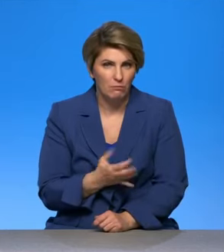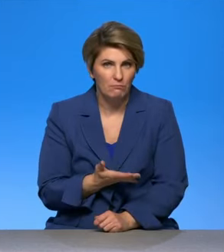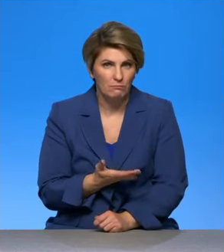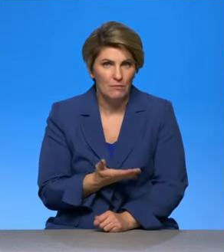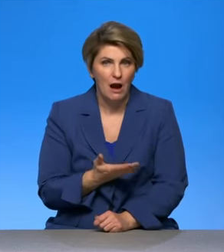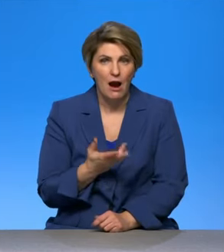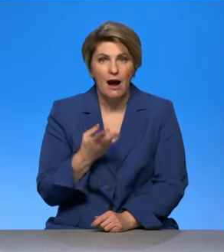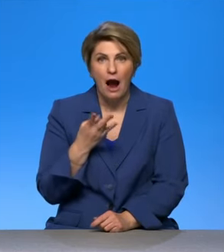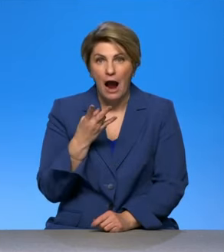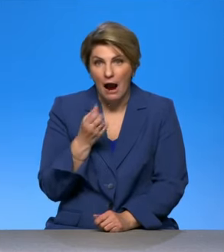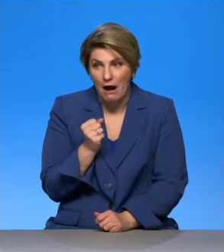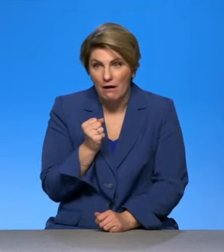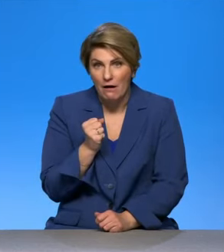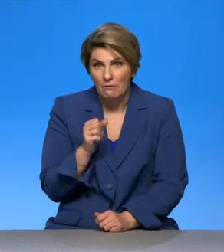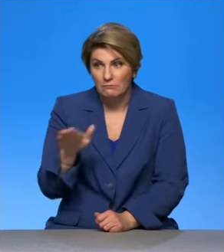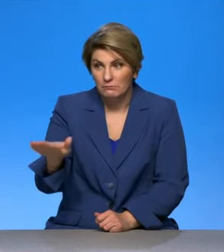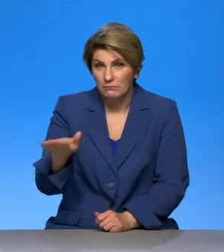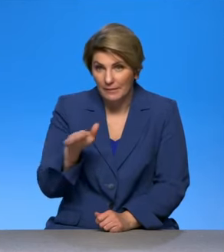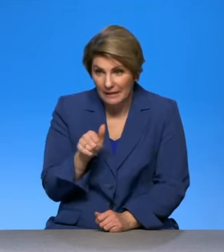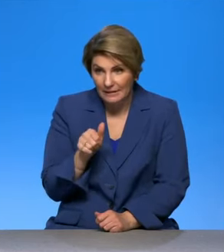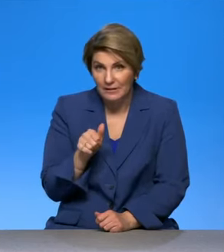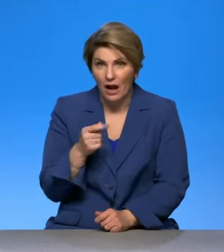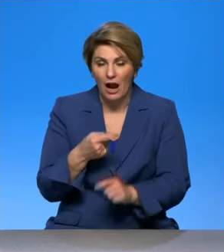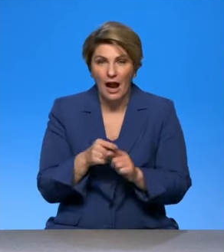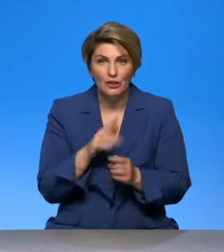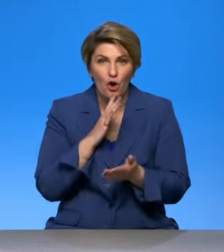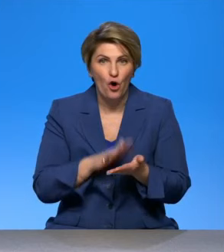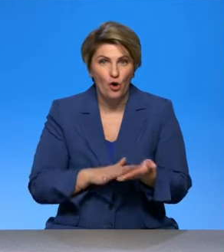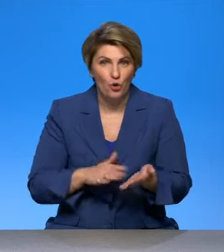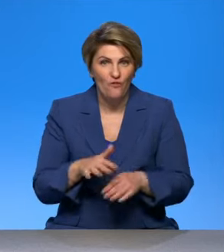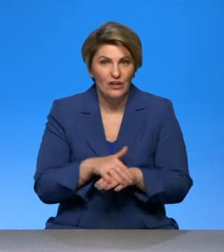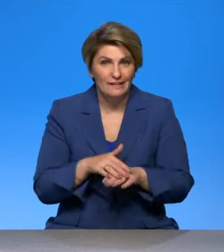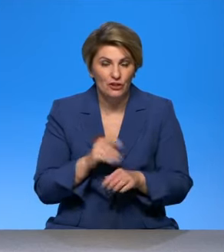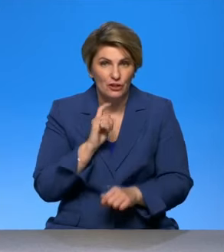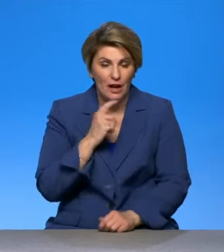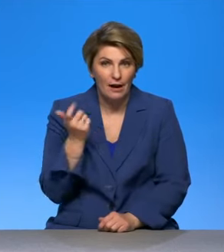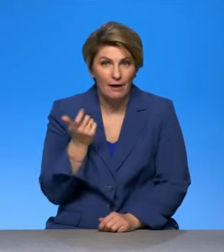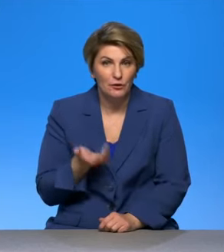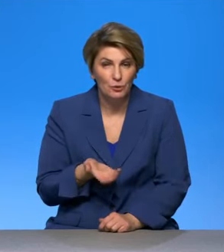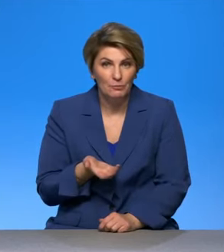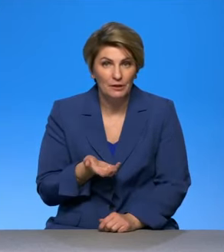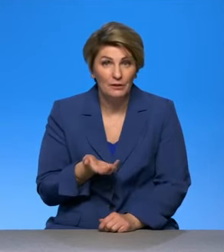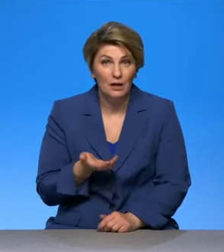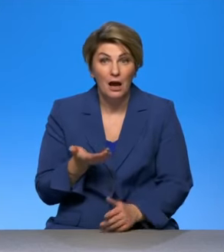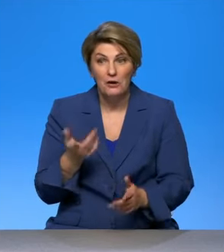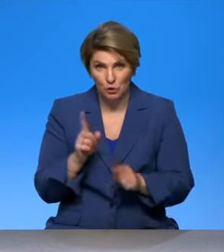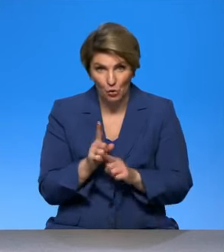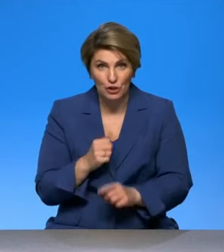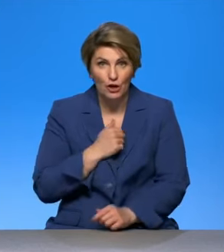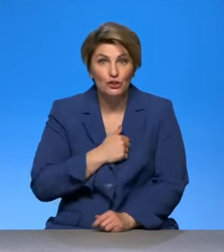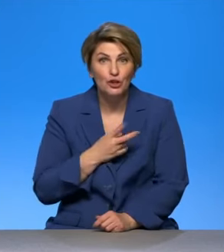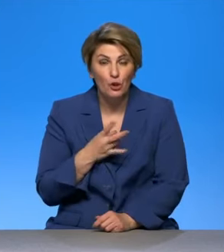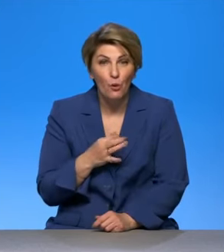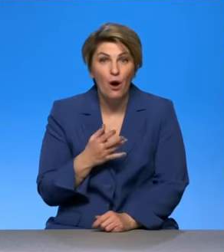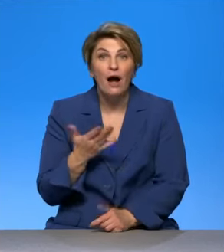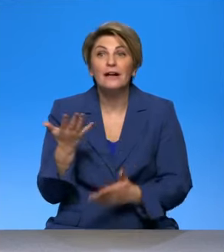Тем не менее, кредитование – это же кровь рыночной экономики. Ну хорошо, все кредиты – зло. И какую тогда, извините, экономику нам дальше